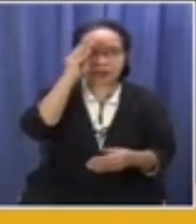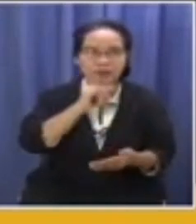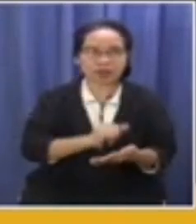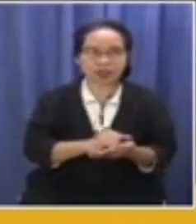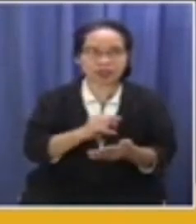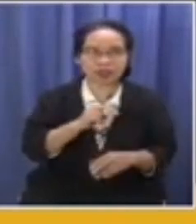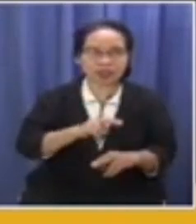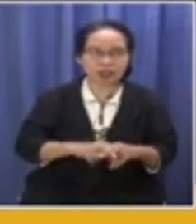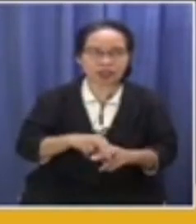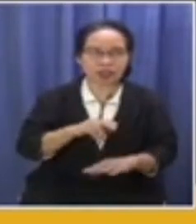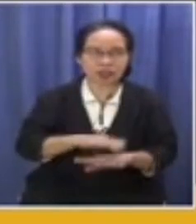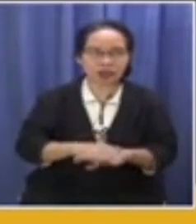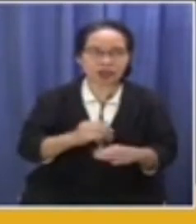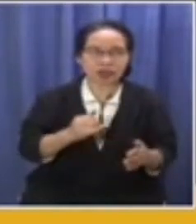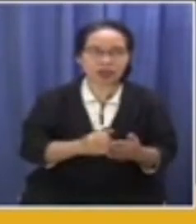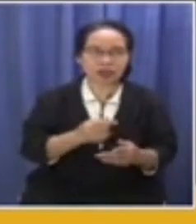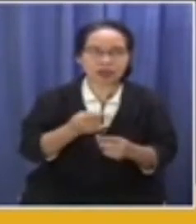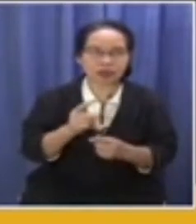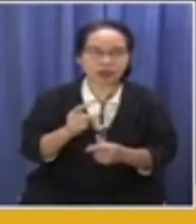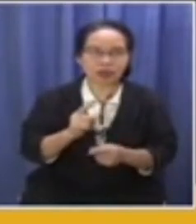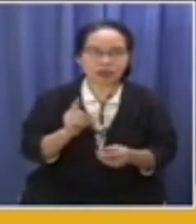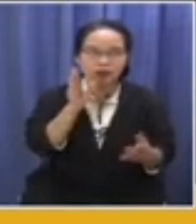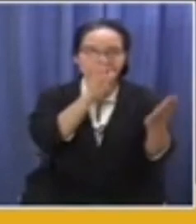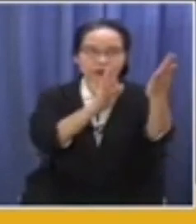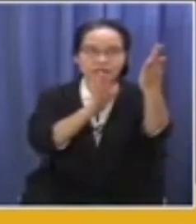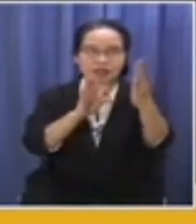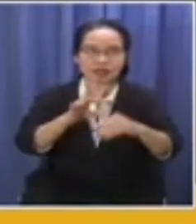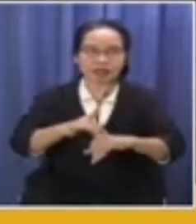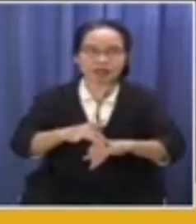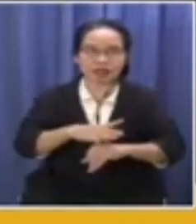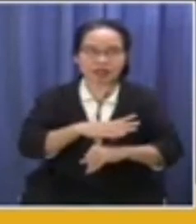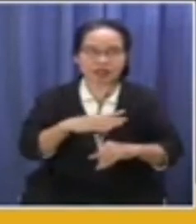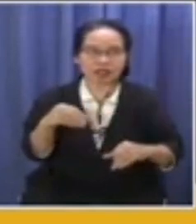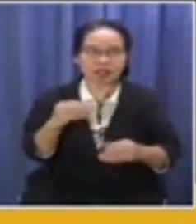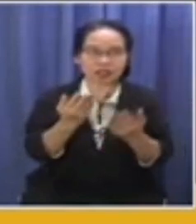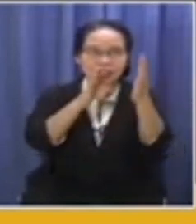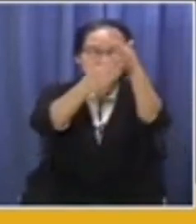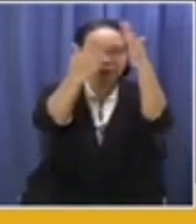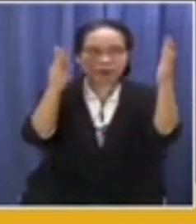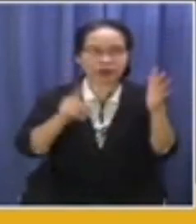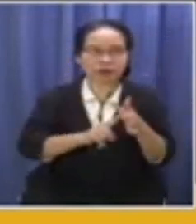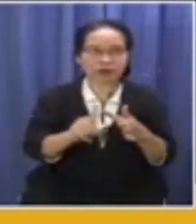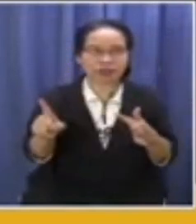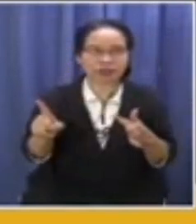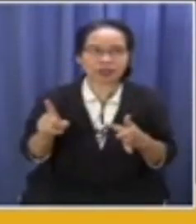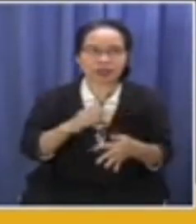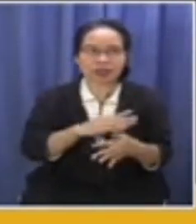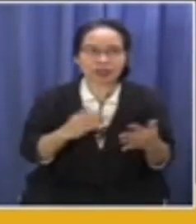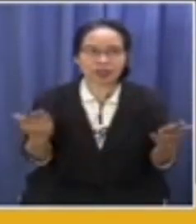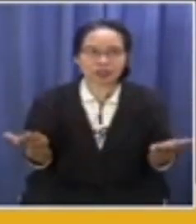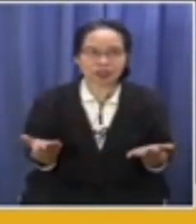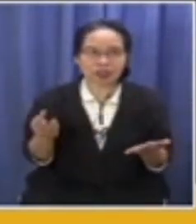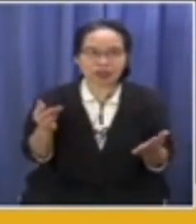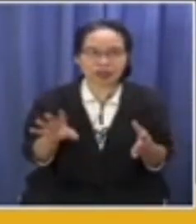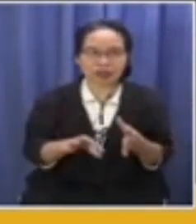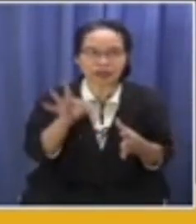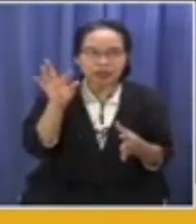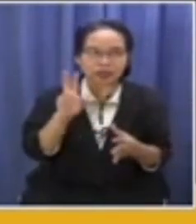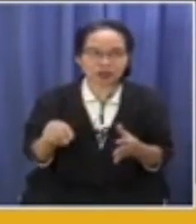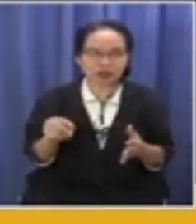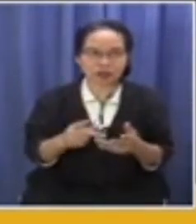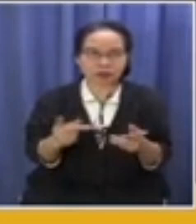nakaluklok Doon na sa kanyang harapan ang lupa at ang langit ay tumakas at walang